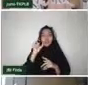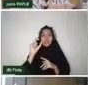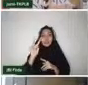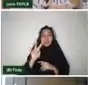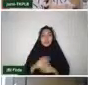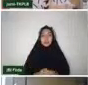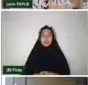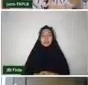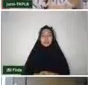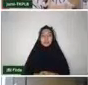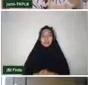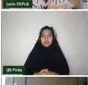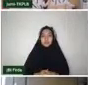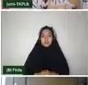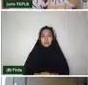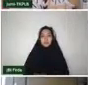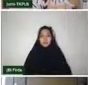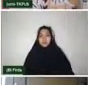Oke, Halo.